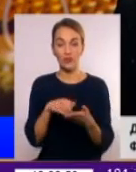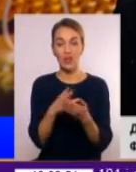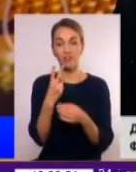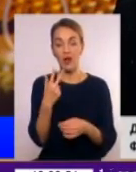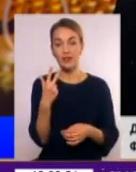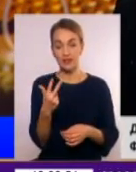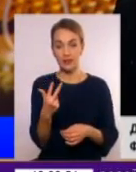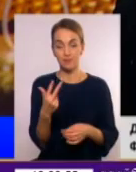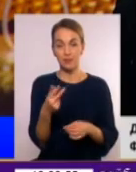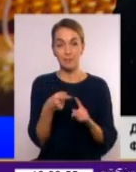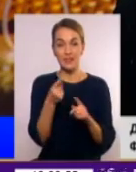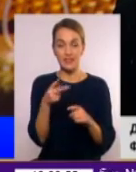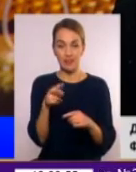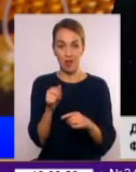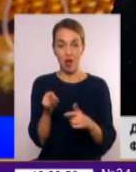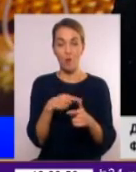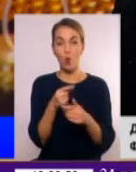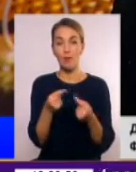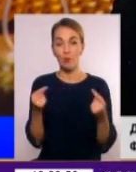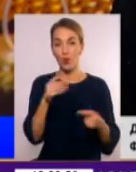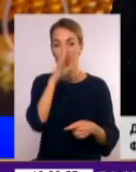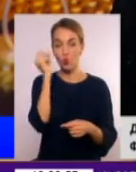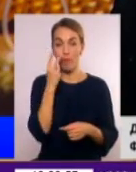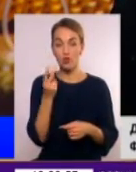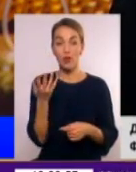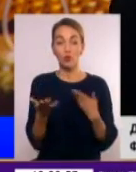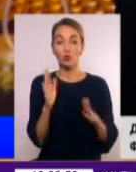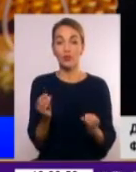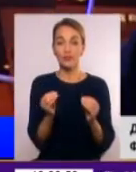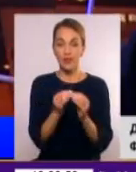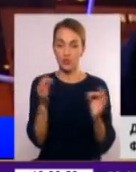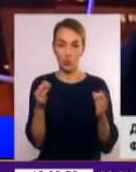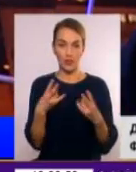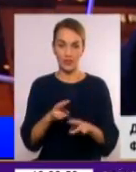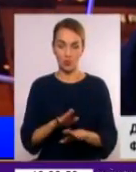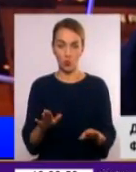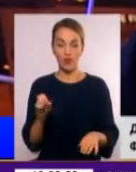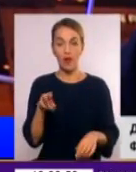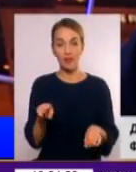чи прибори нічного бачення інші, то якщо їх буде 10, це ніколи не зашкодить. Але такі прилади